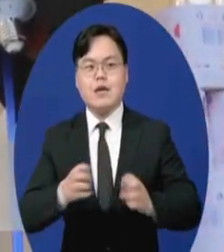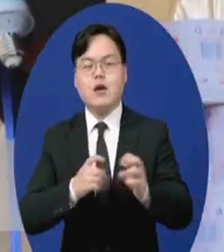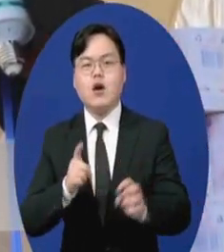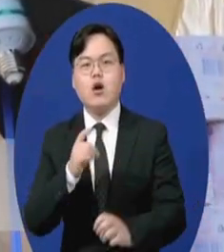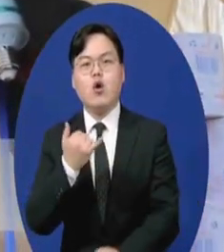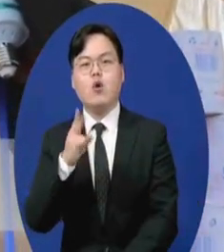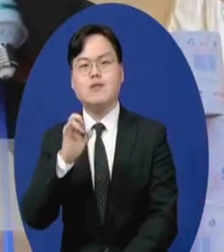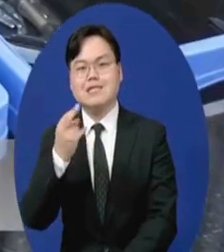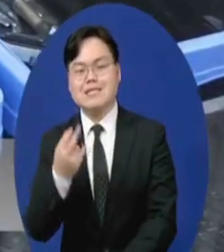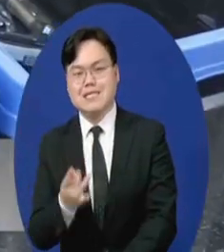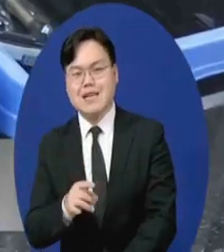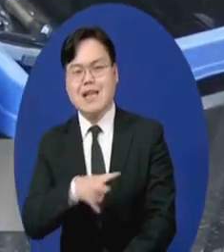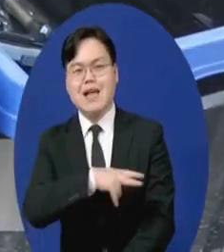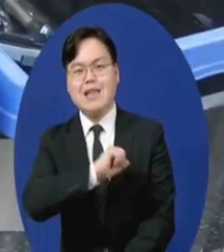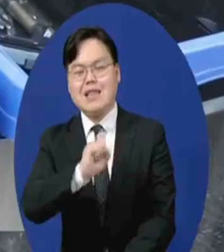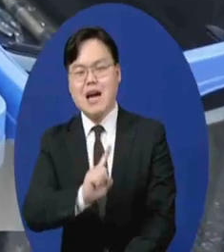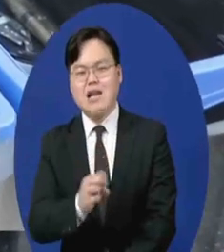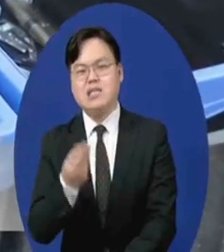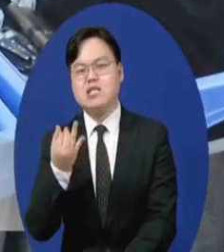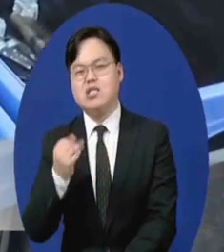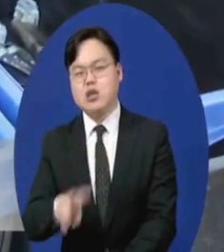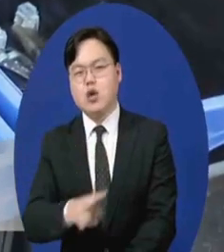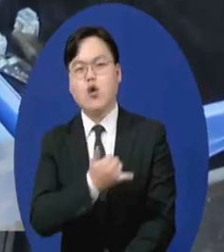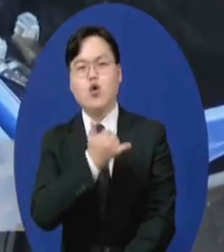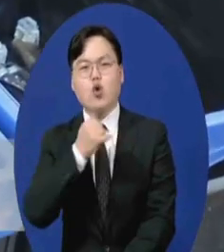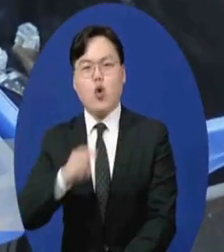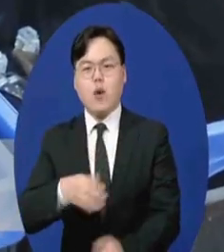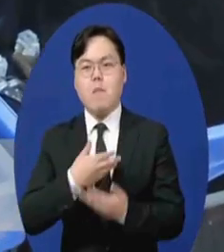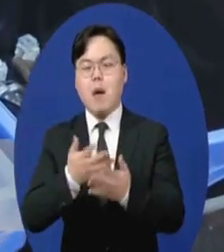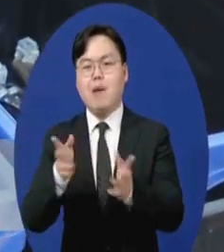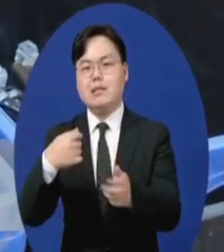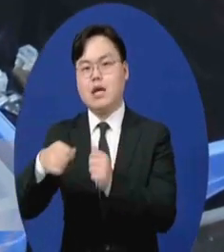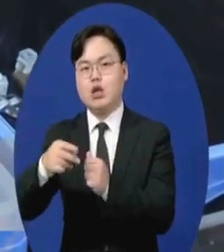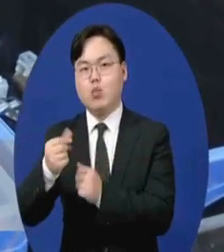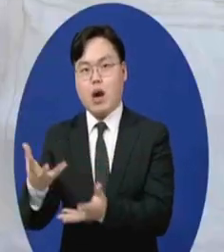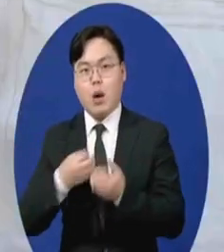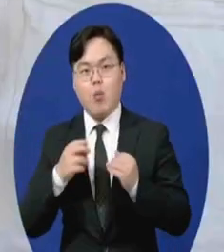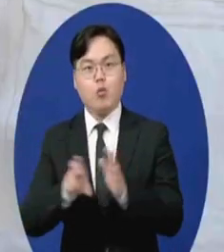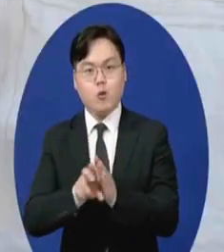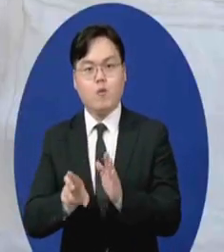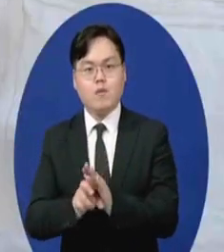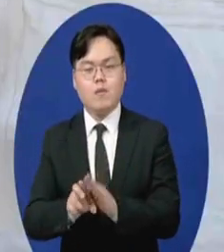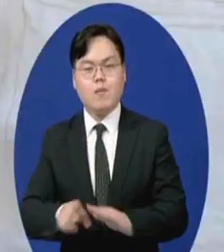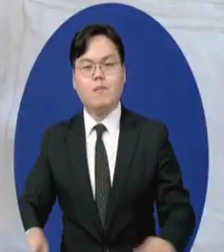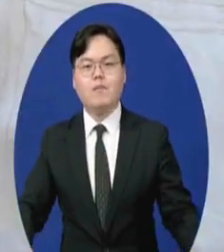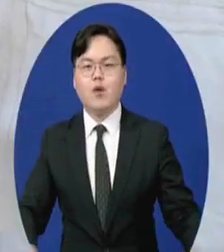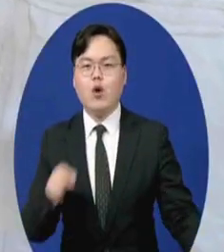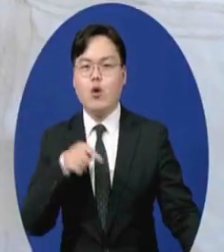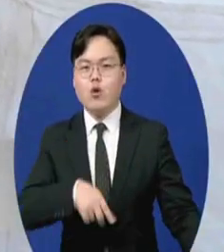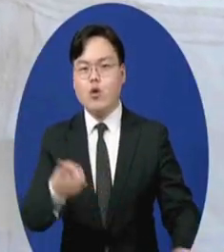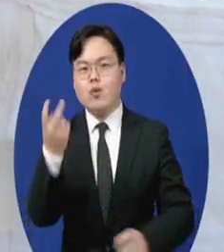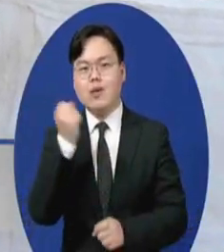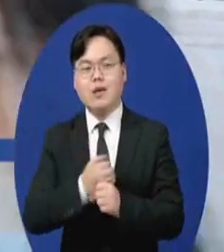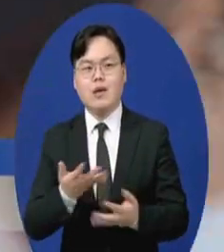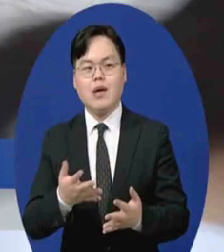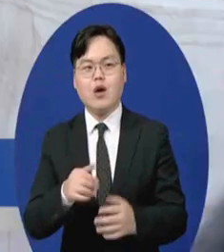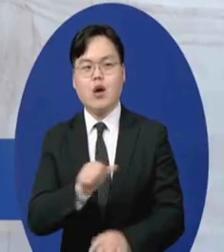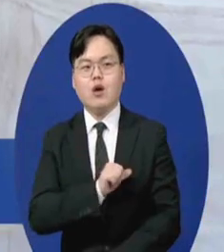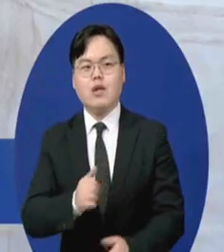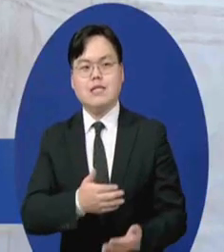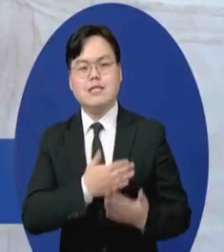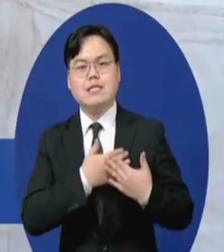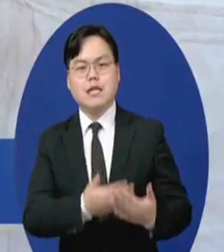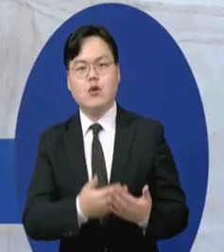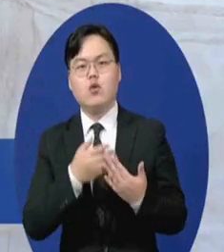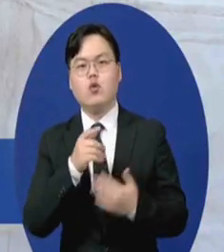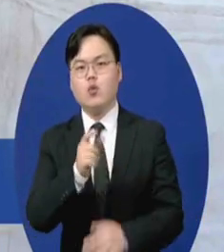болох хумцар сав, лааз, шил, гэлгар ууц зэргийг авчран тушааж байлаа. Өнөөдрийн үйл ажиллагаа нь болохоор би нөгөө сайн дурын